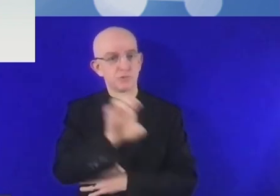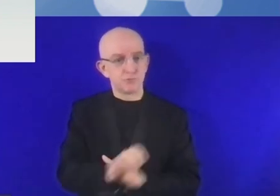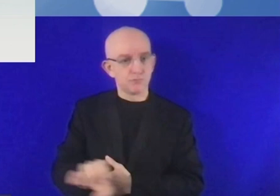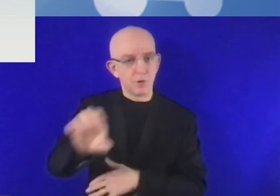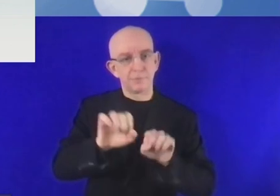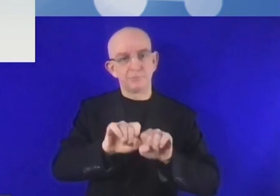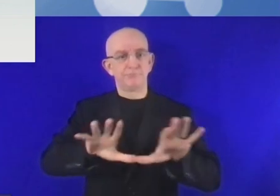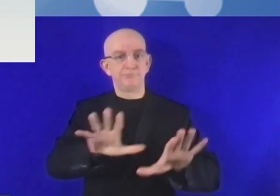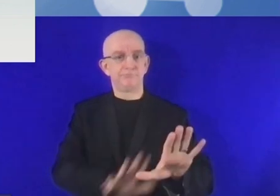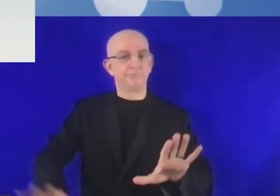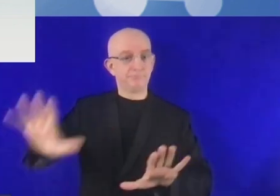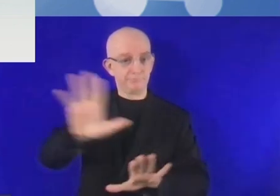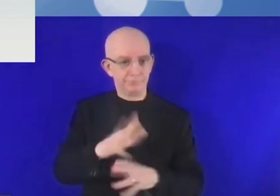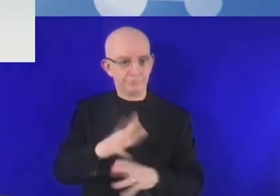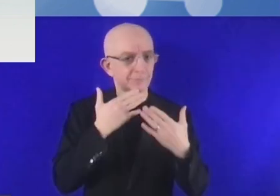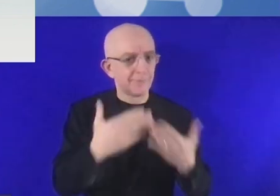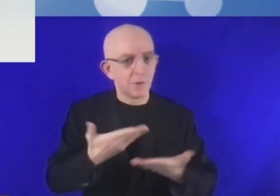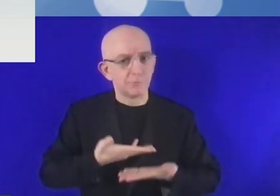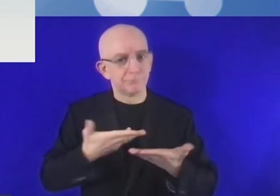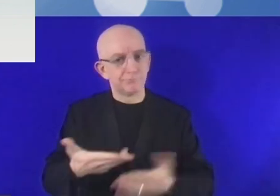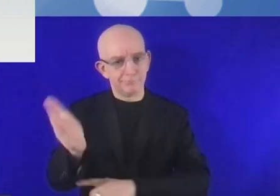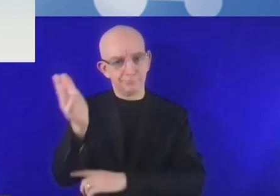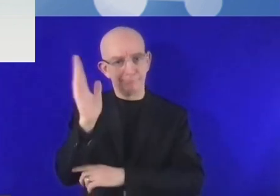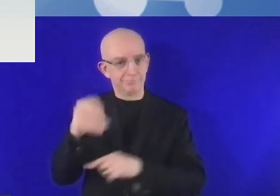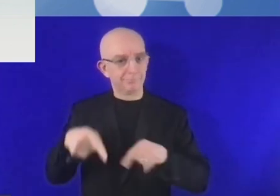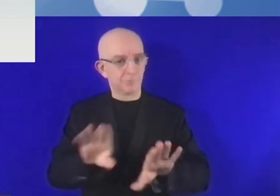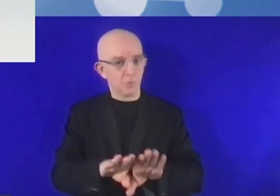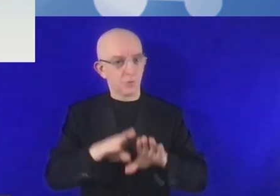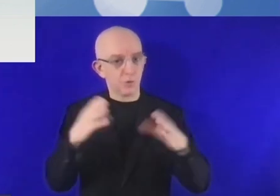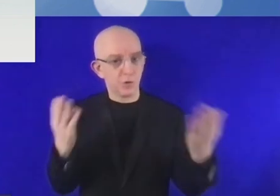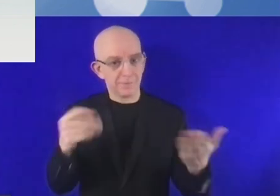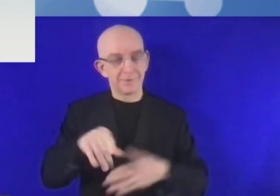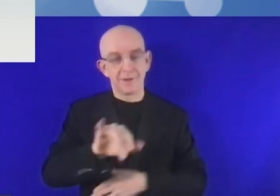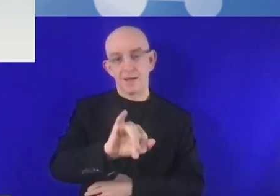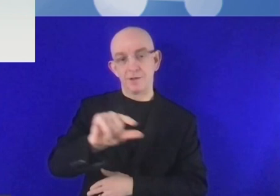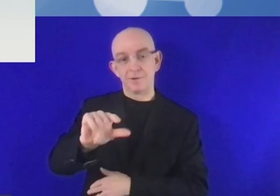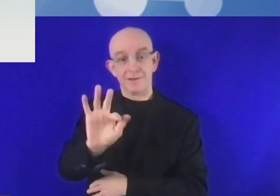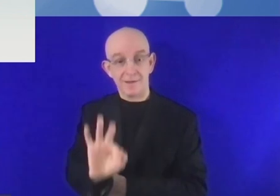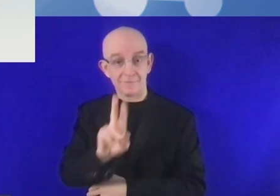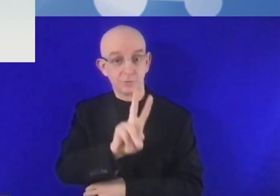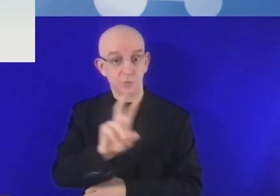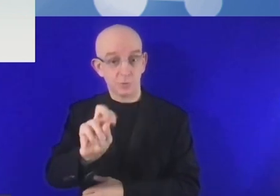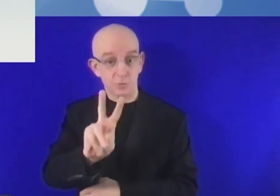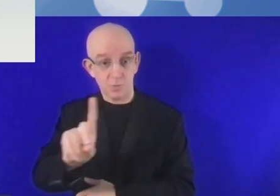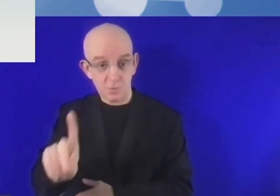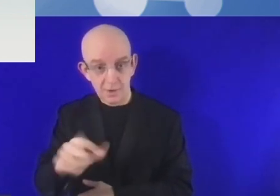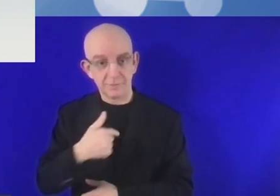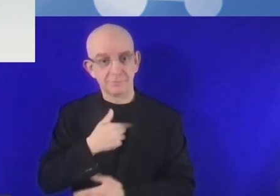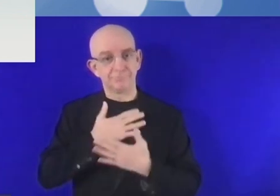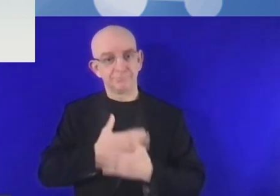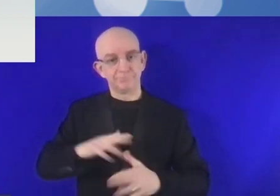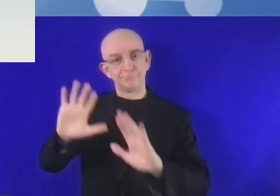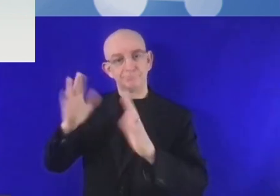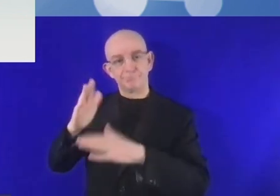sieć operatorów w Europie i nie tylko. Bardzo serdecznie dziękuję Państwu za zaproszenie mnie do udziału w tej ceremonii